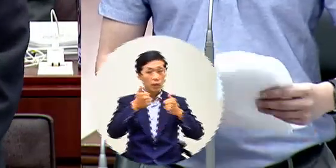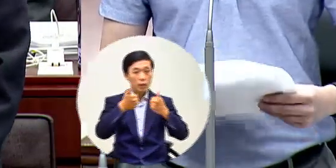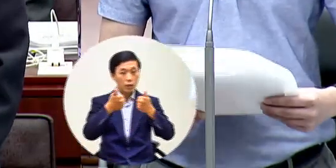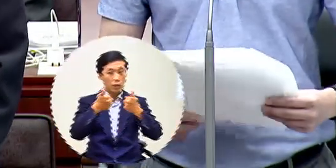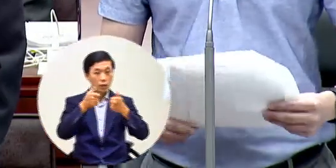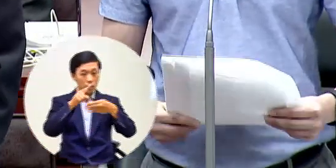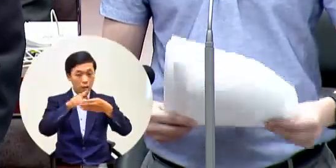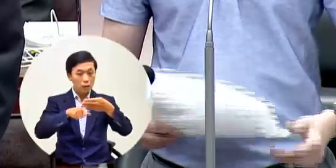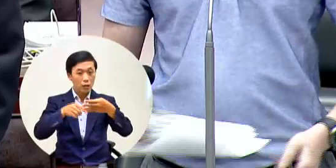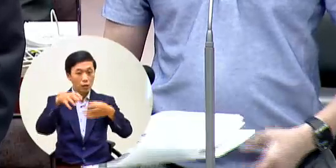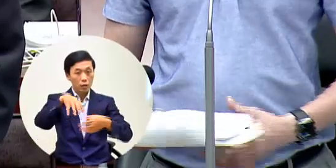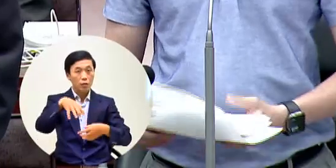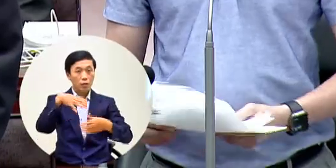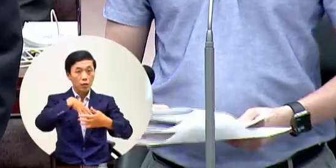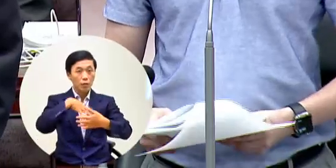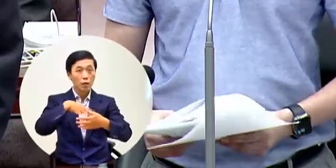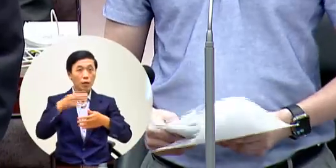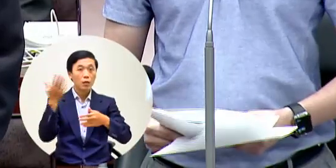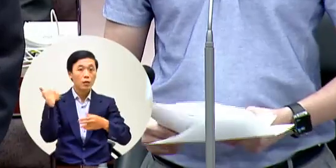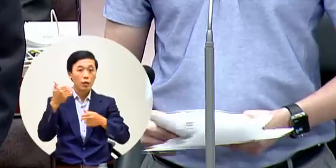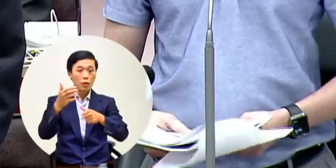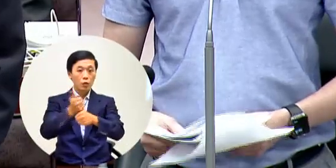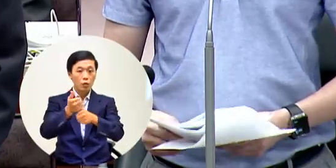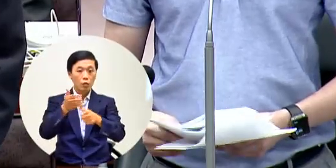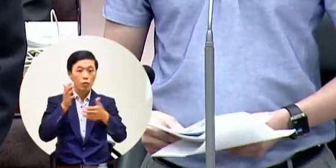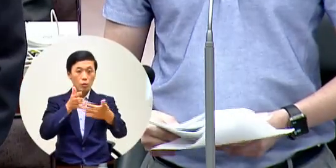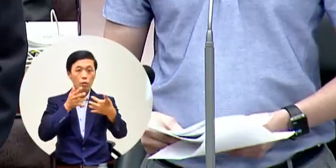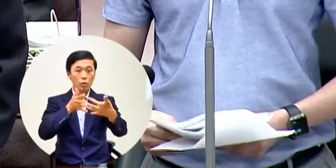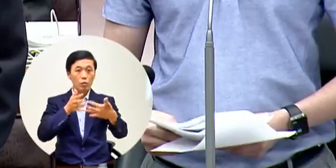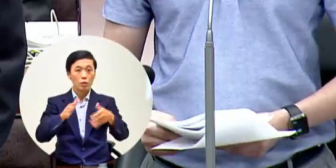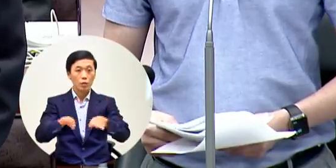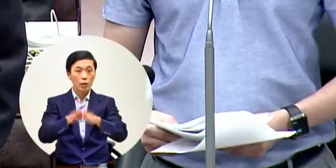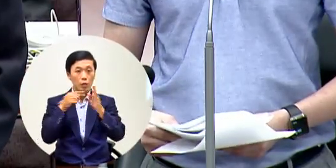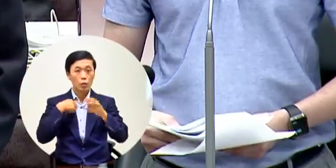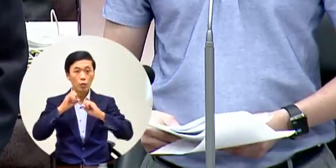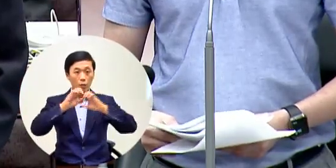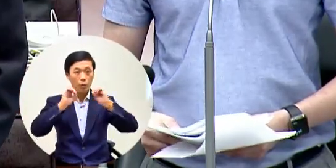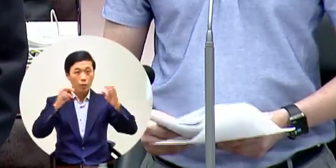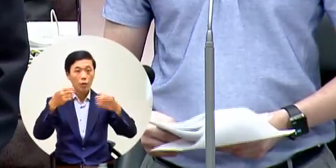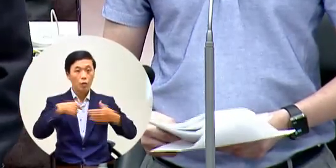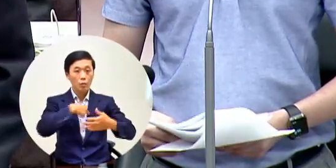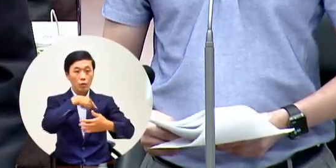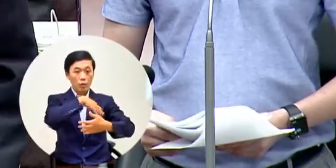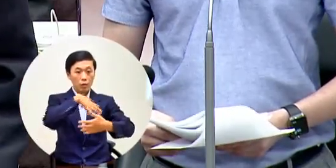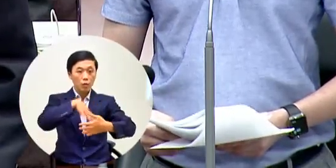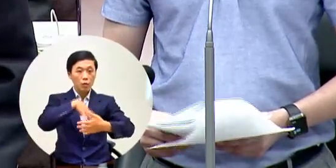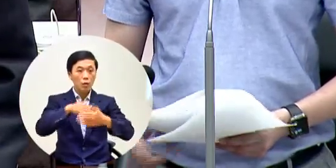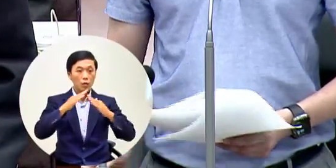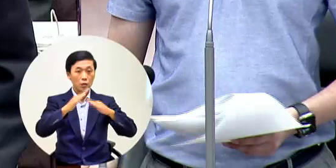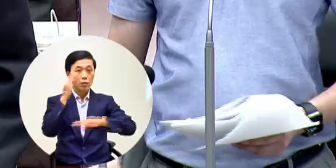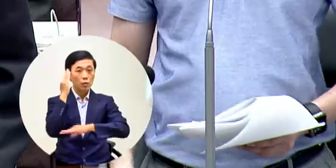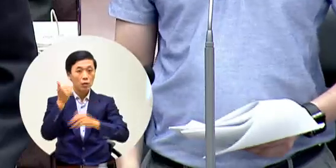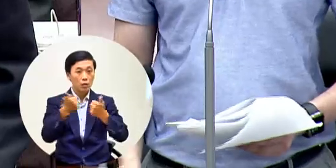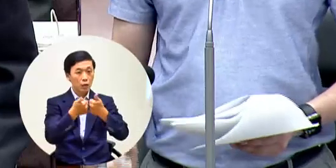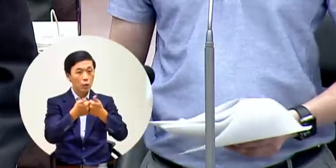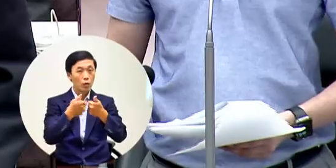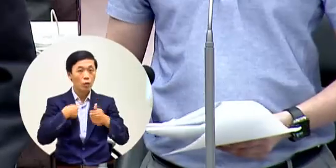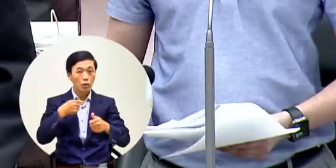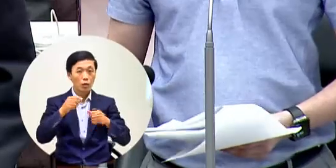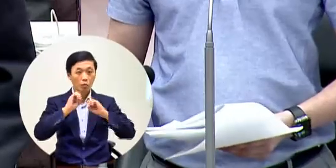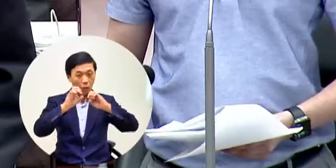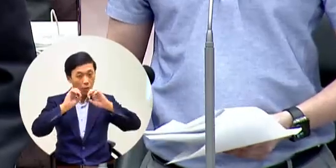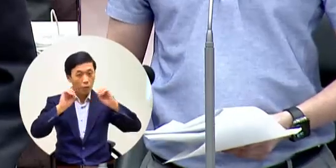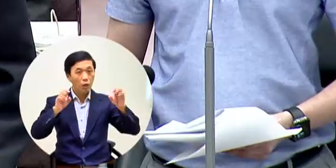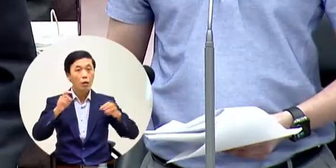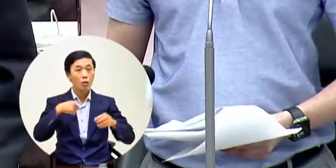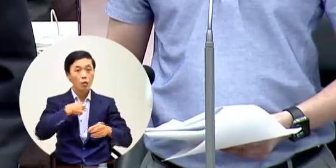们的总执行开始我就一直呼吁，然后另外在我们内部的市政会议，也都是一直要求我